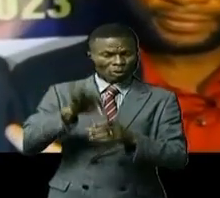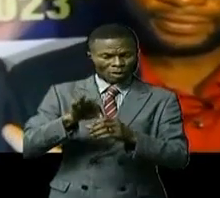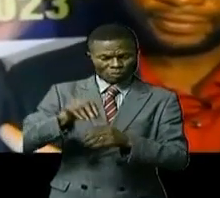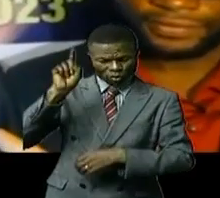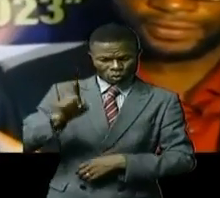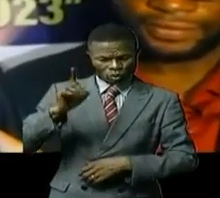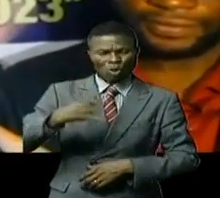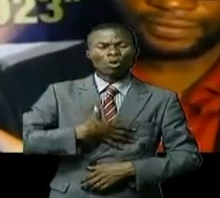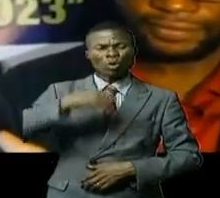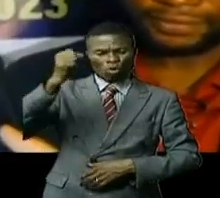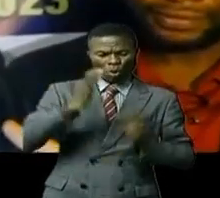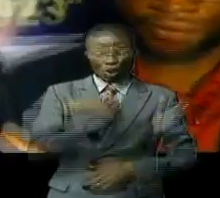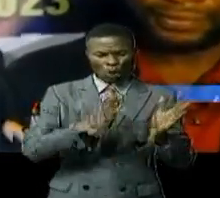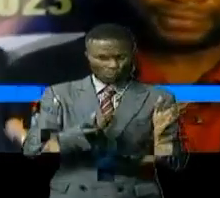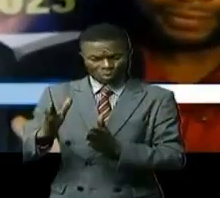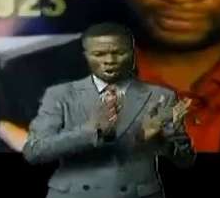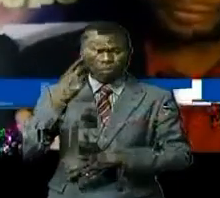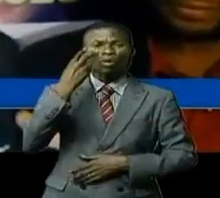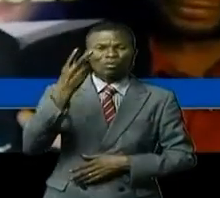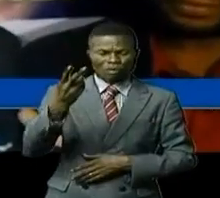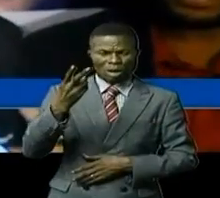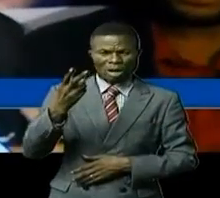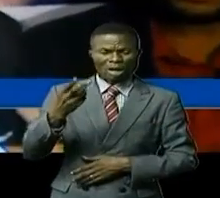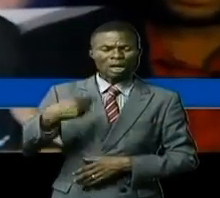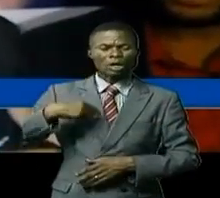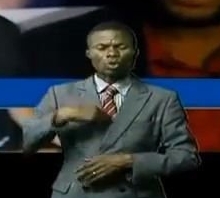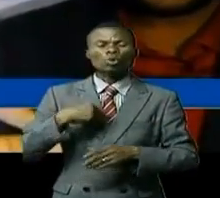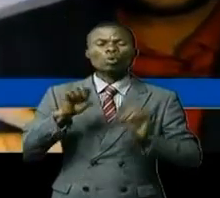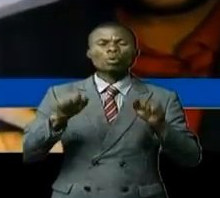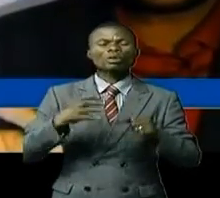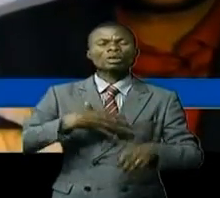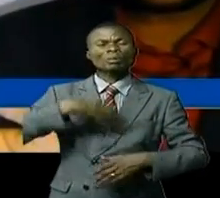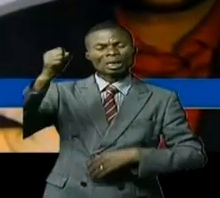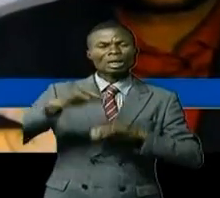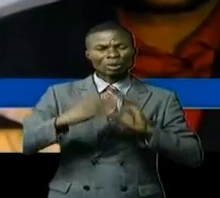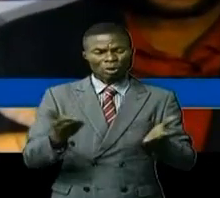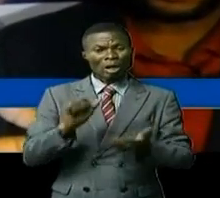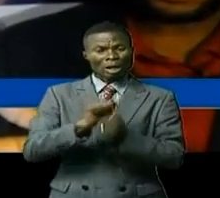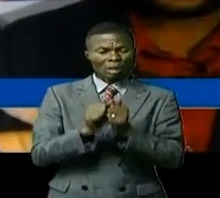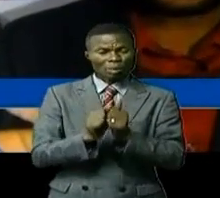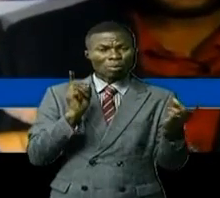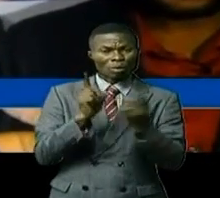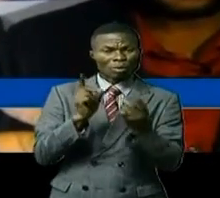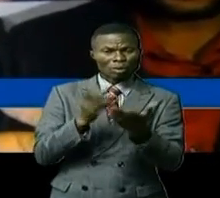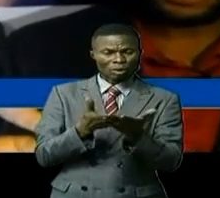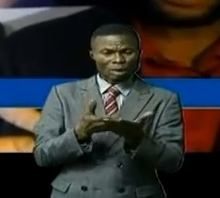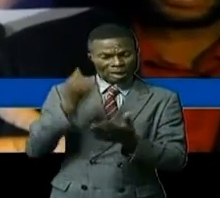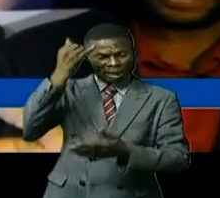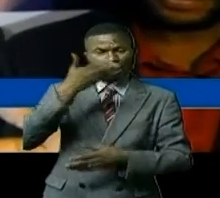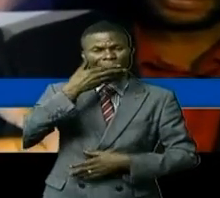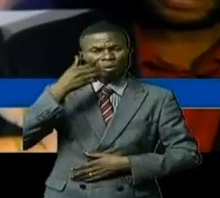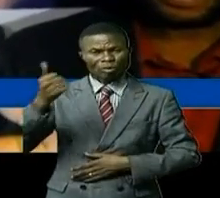nous préparer et participer à la préparation des élections. Parmi les enjeux, d'abord l'idéologie.